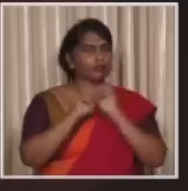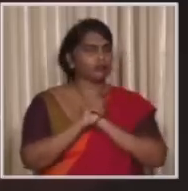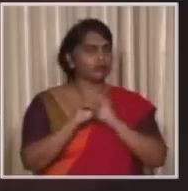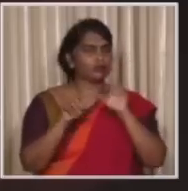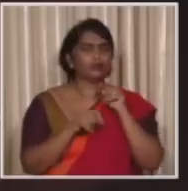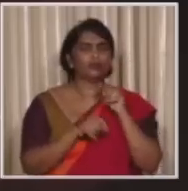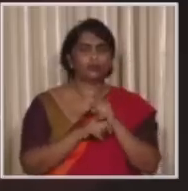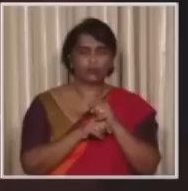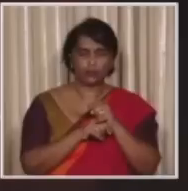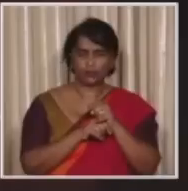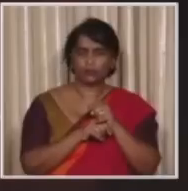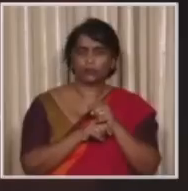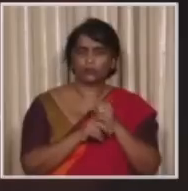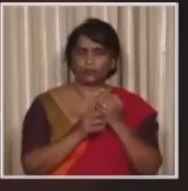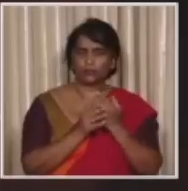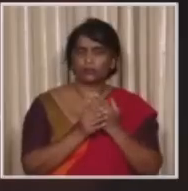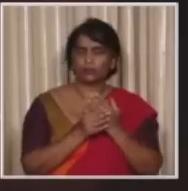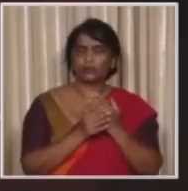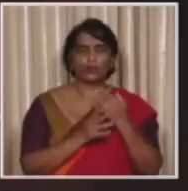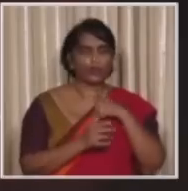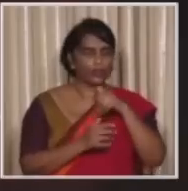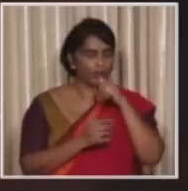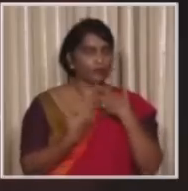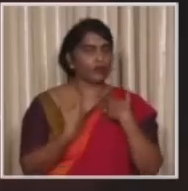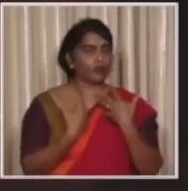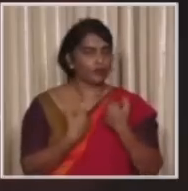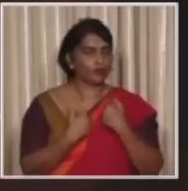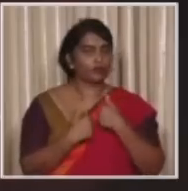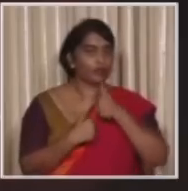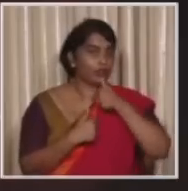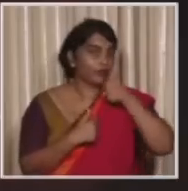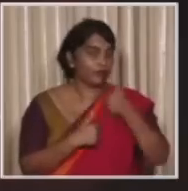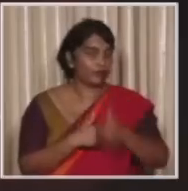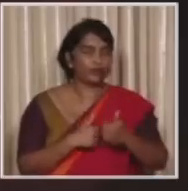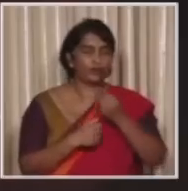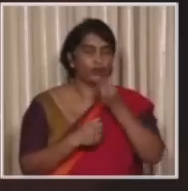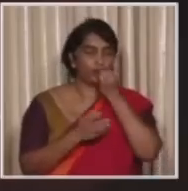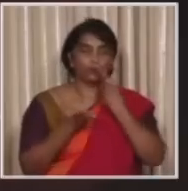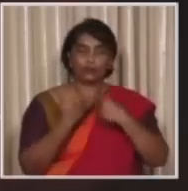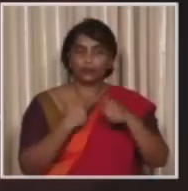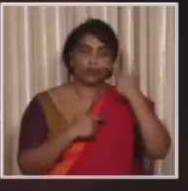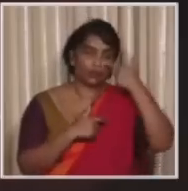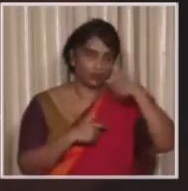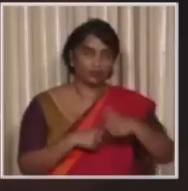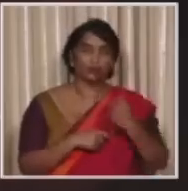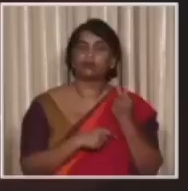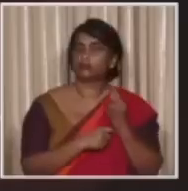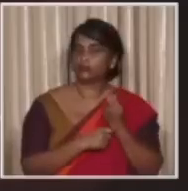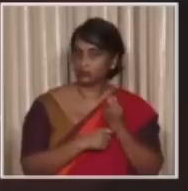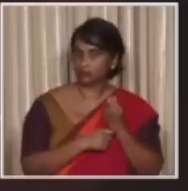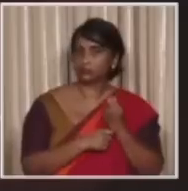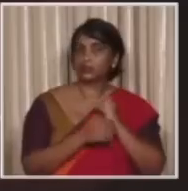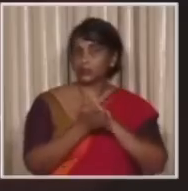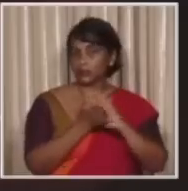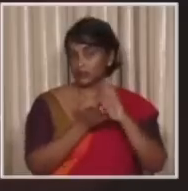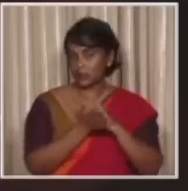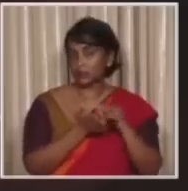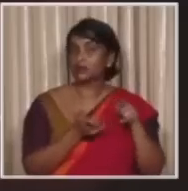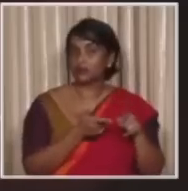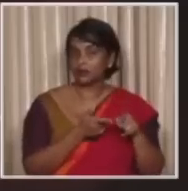තියෙනවා. අත්‍තරම අපිට අවශ්‍ය වෙන්නේ මේ වෙලේ අත්‍යවශ්‍ය භාණ්ඩවල හා ඉන්ධන විදුලිය වැනි සේවාවන්